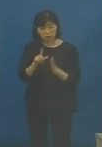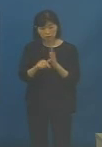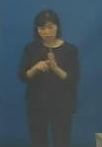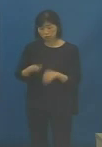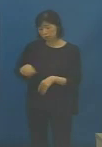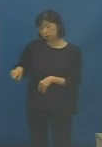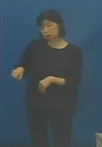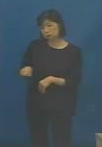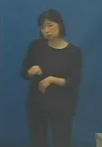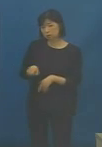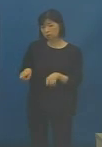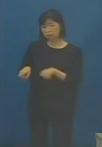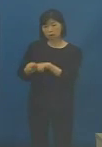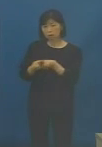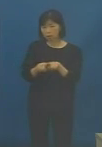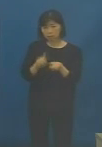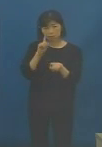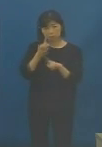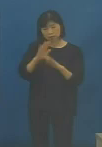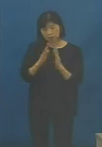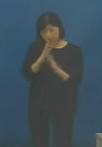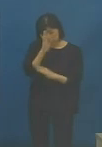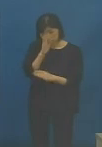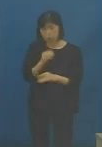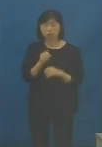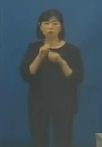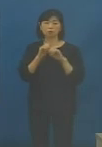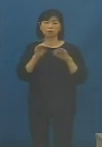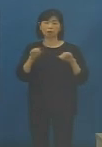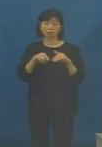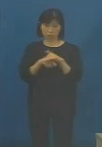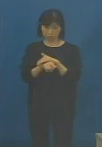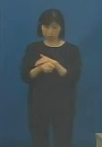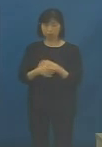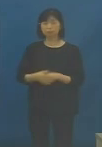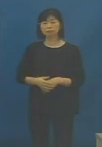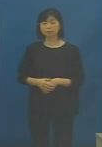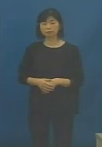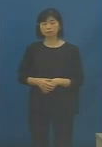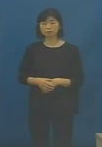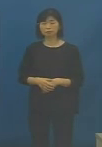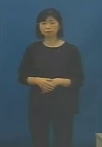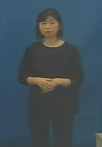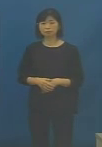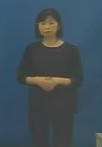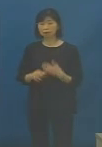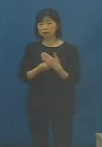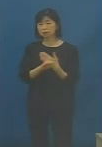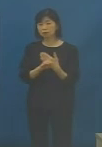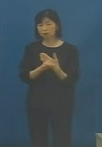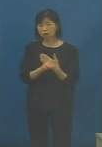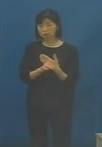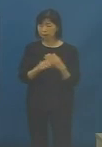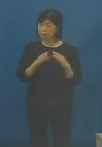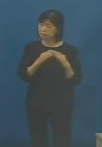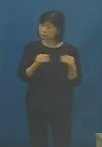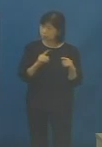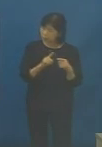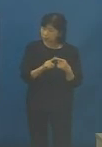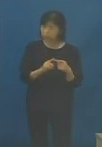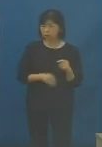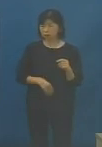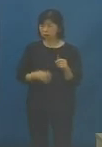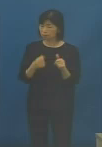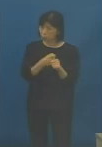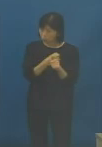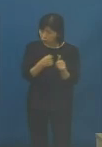っていう、そういう呼びかけですよね。ですから、中はいわばこう、例えば性的描写であるとか暴力的描写